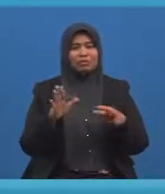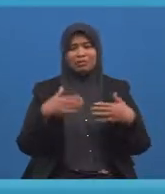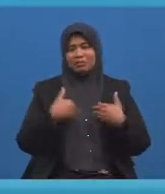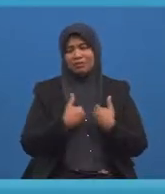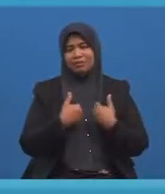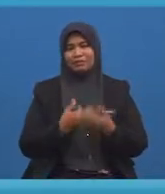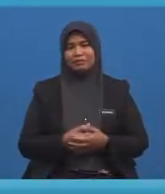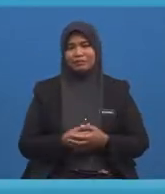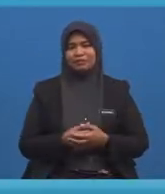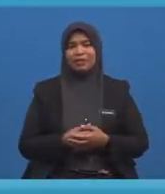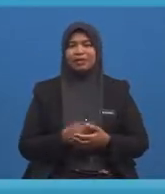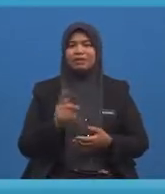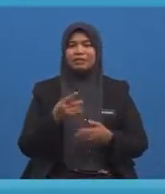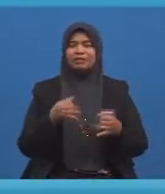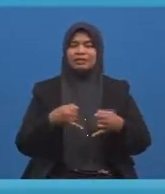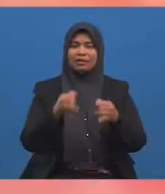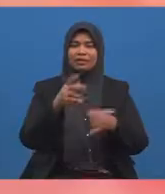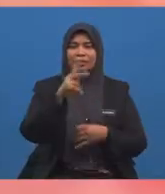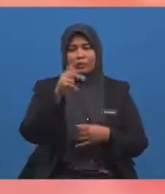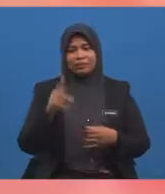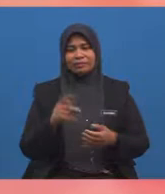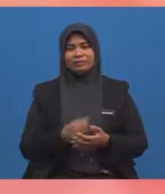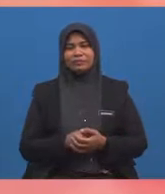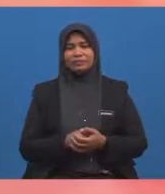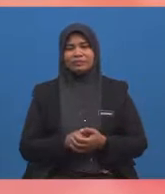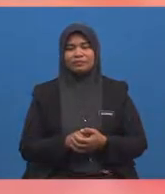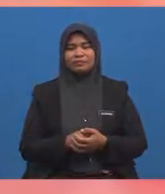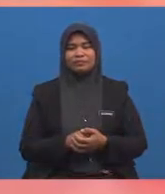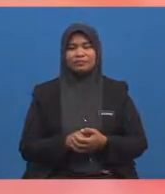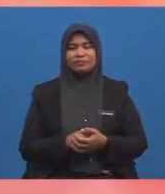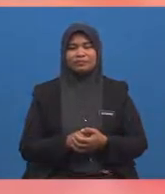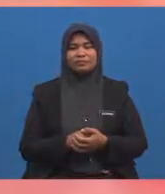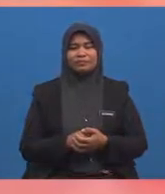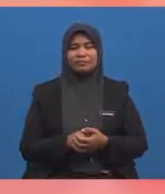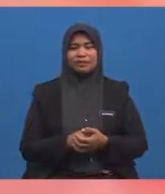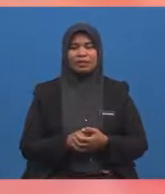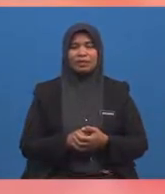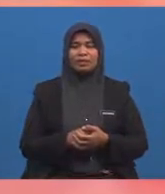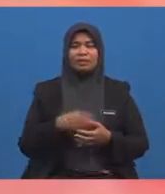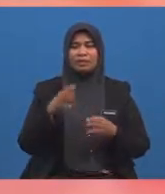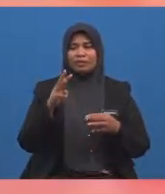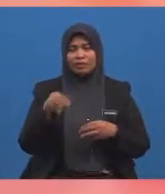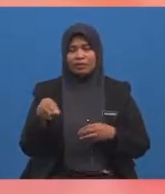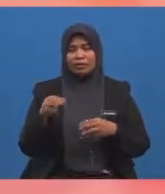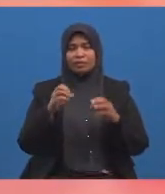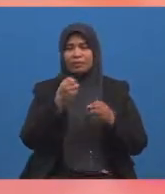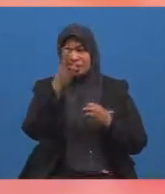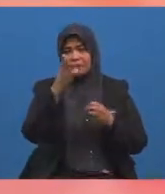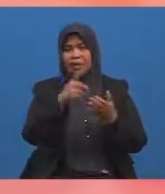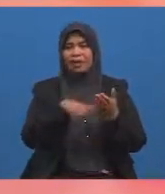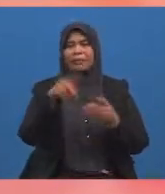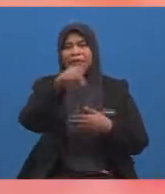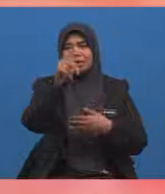kita jalankan kuis kilat. Boleh tak murid-murid memberitahu saya